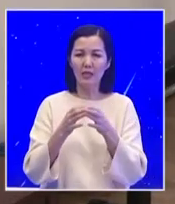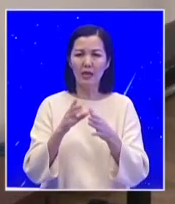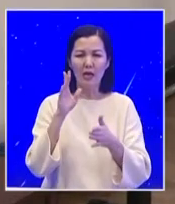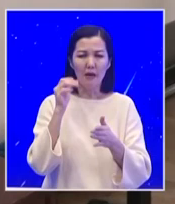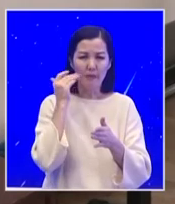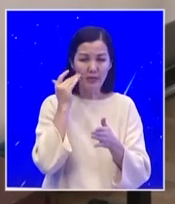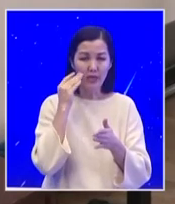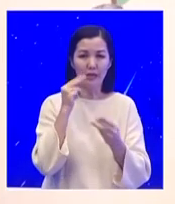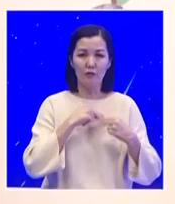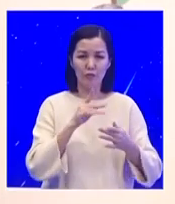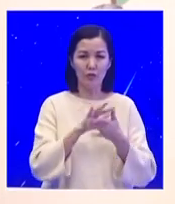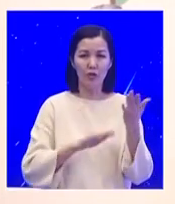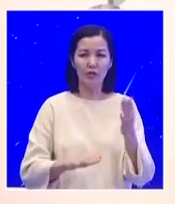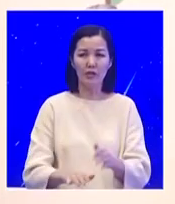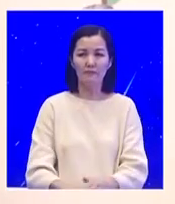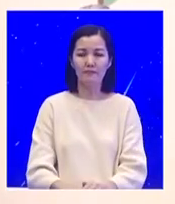босап көрмепті.